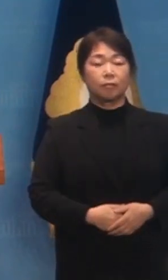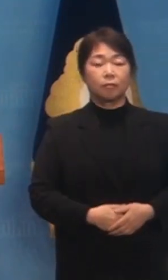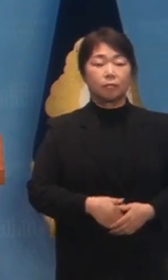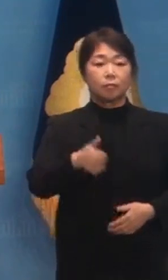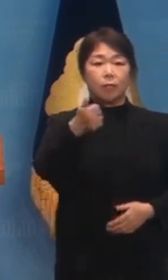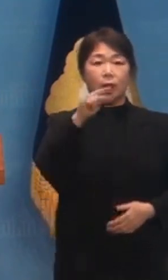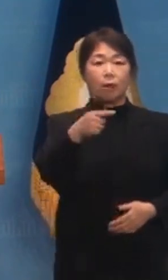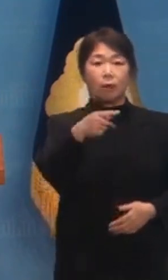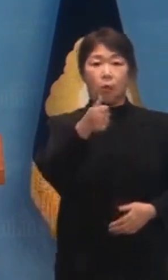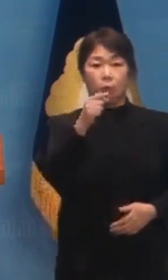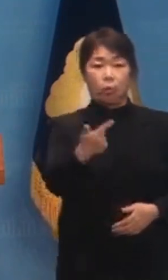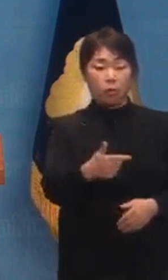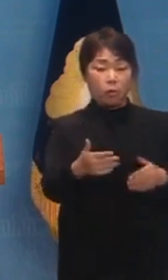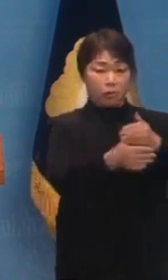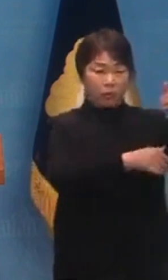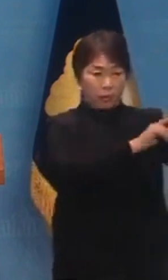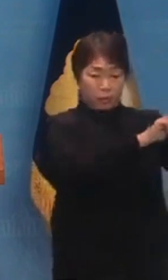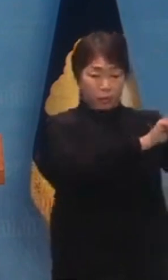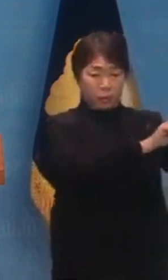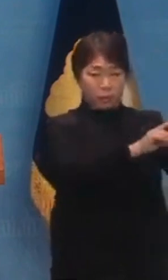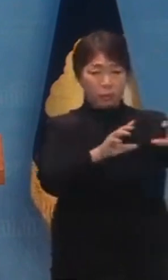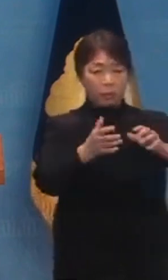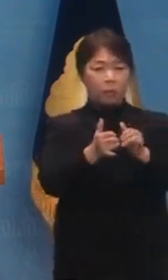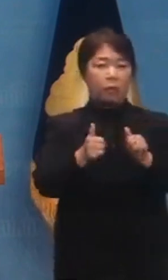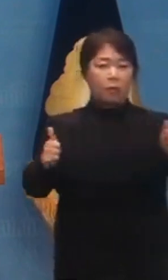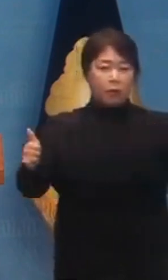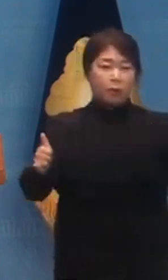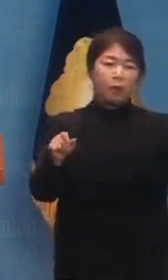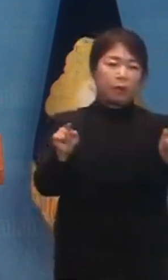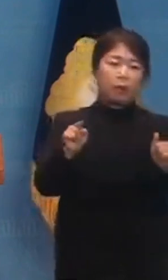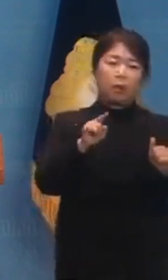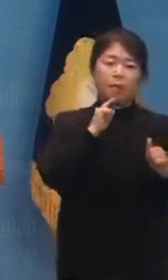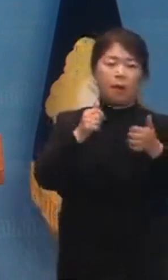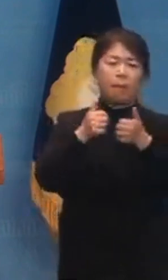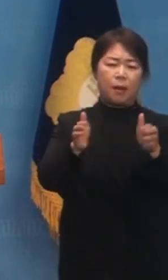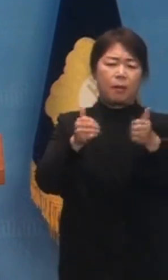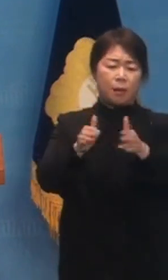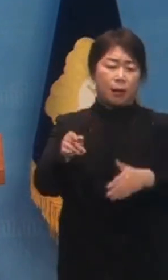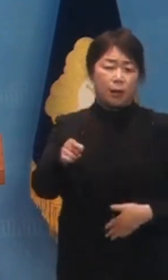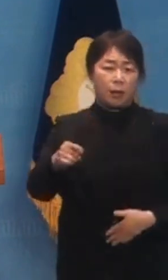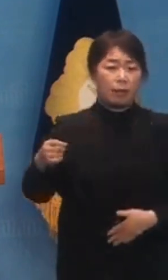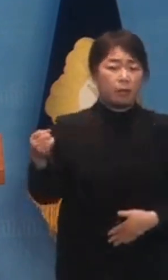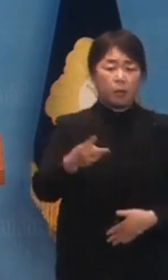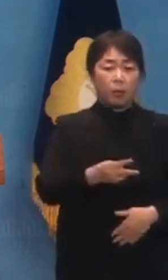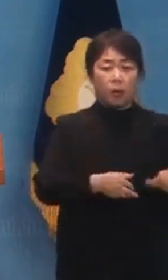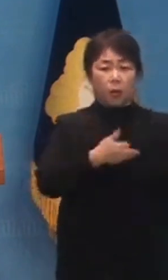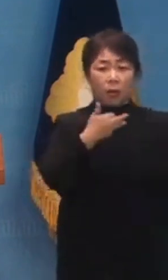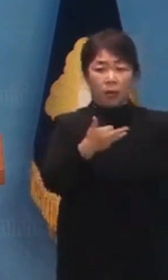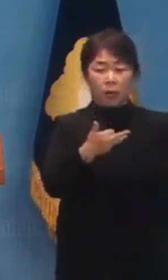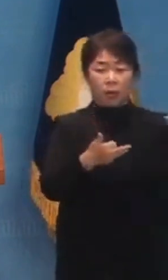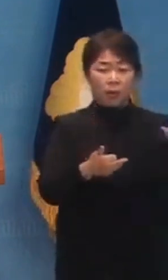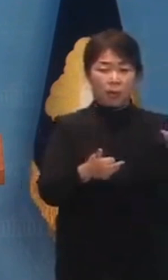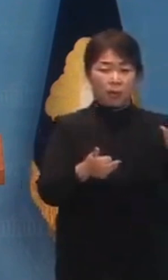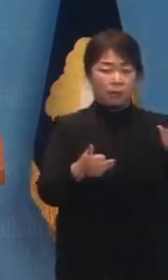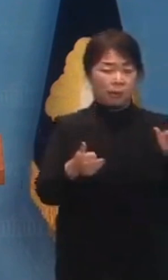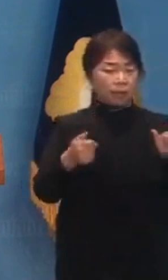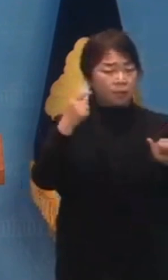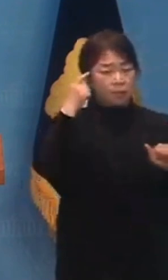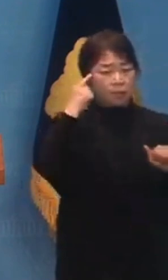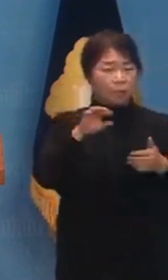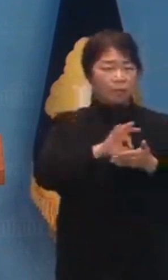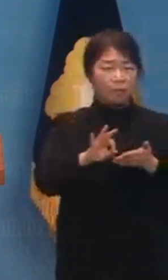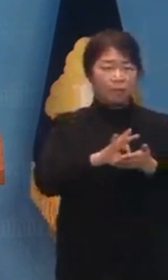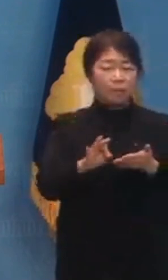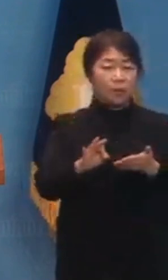한동훈 위원장은 국민의 힘에 새겨진 막말과 5.18 폄훼의 DNA를 바꿀 생각이 없습니까?